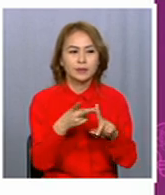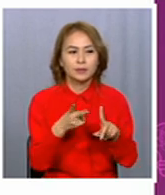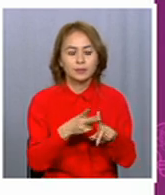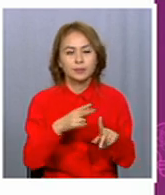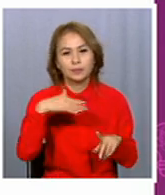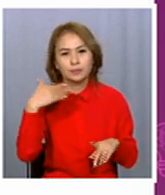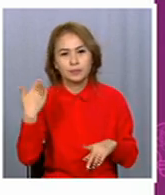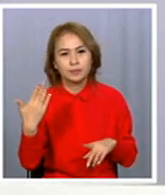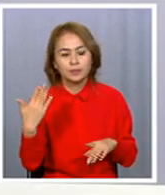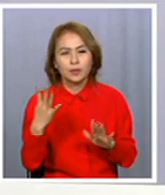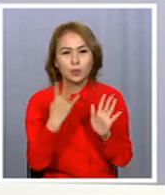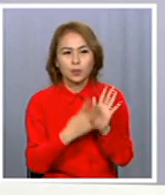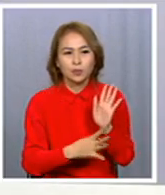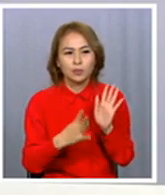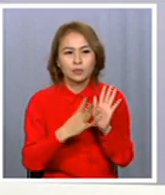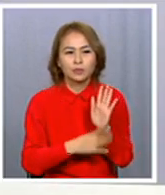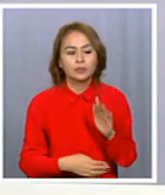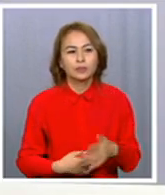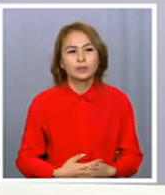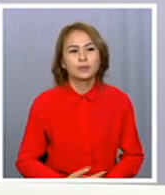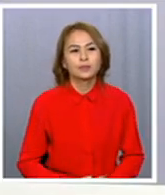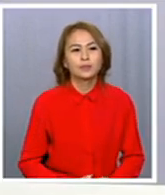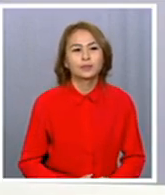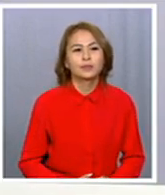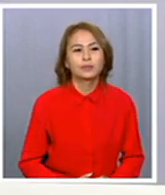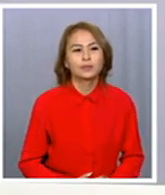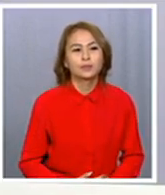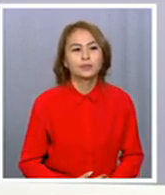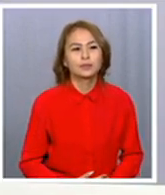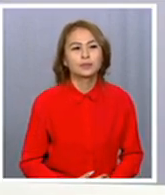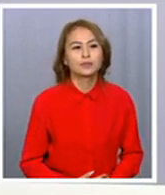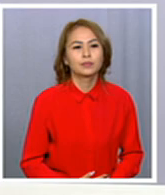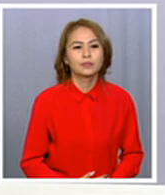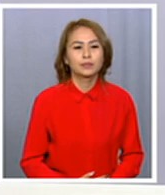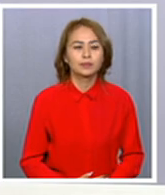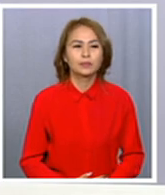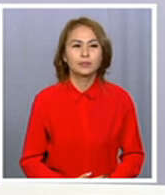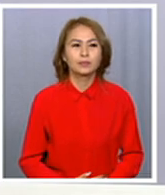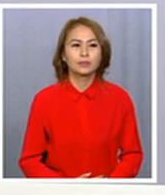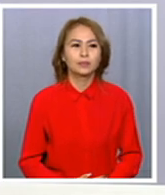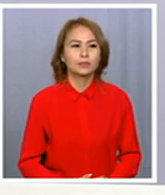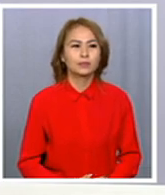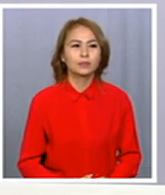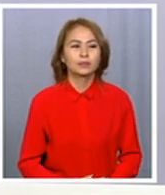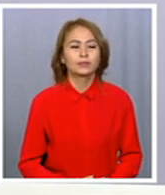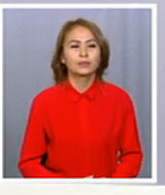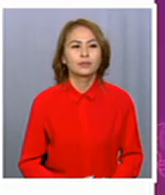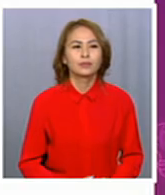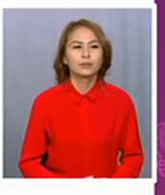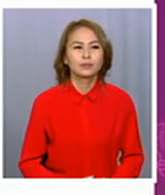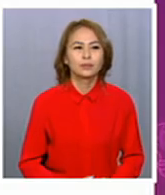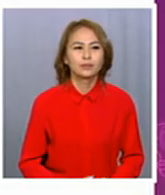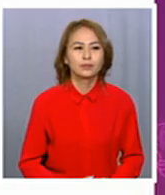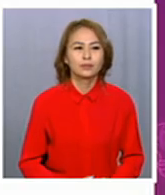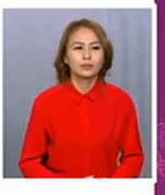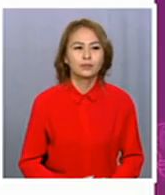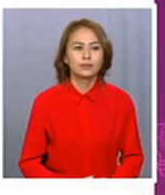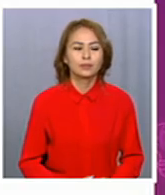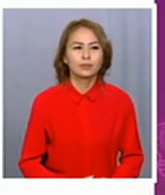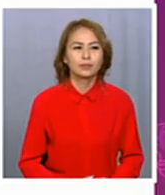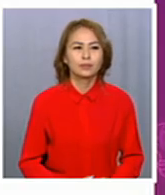қарасам 90 градусқа тең болып тұр екен. Олай болса, К бұрышы 90 градусқа тең. Олай болса, балалар, көріп тұрмыз